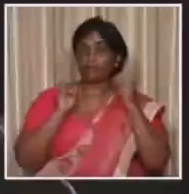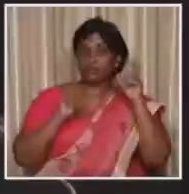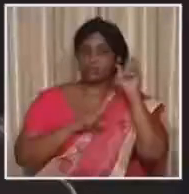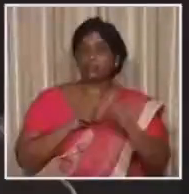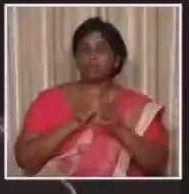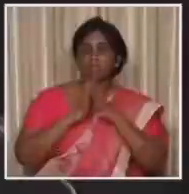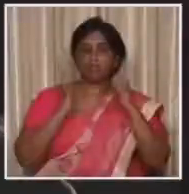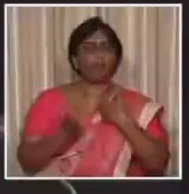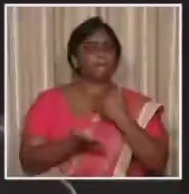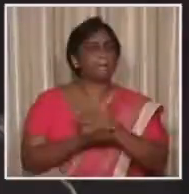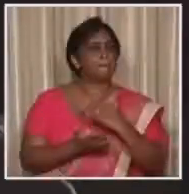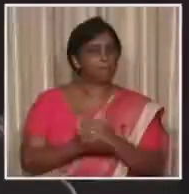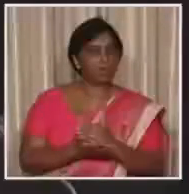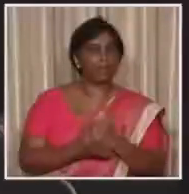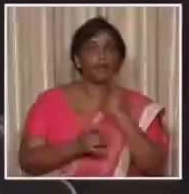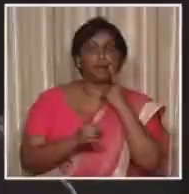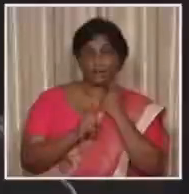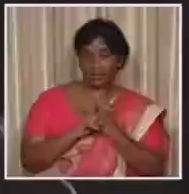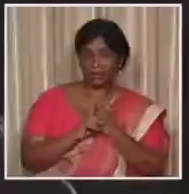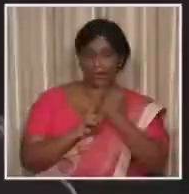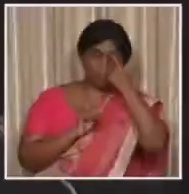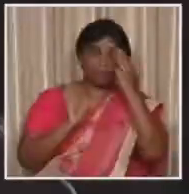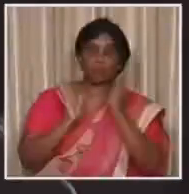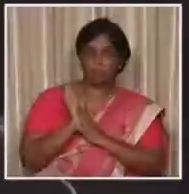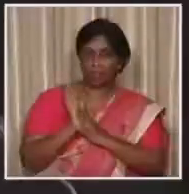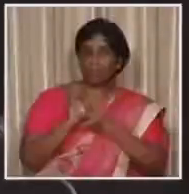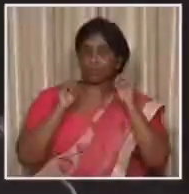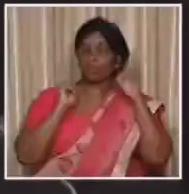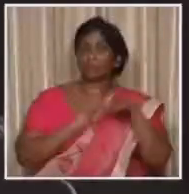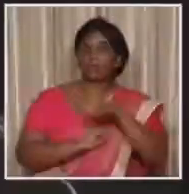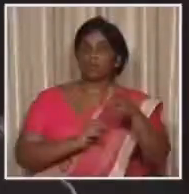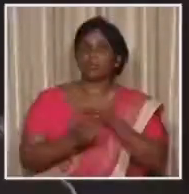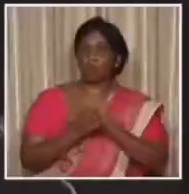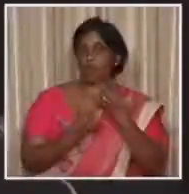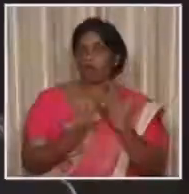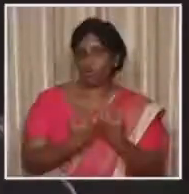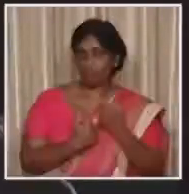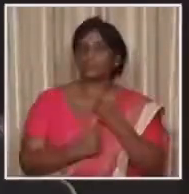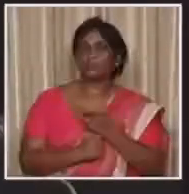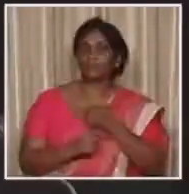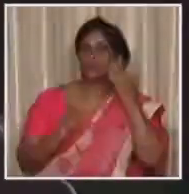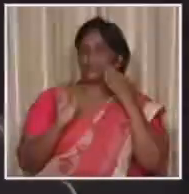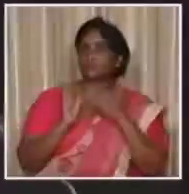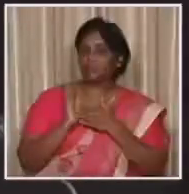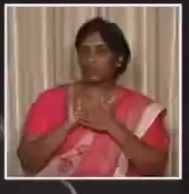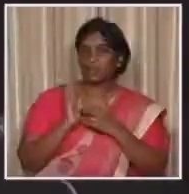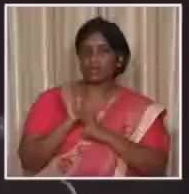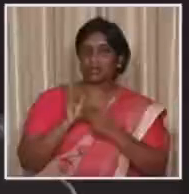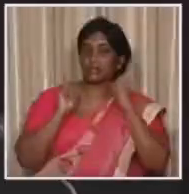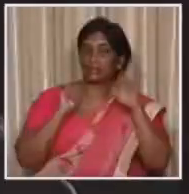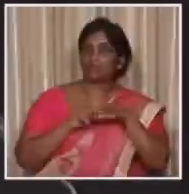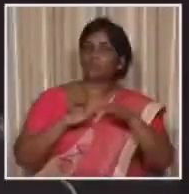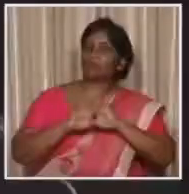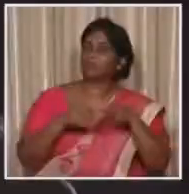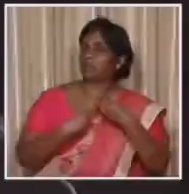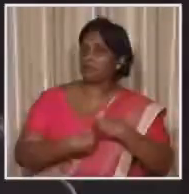Kanta, make Vishala Badawa, then Nurasaha, Matali, Apita Evagi Kridang and Avashai. මිතින් ඒ පිළිබඳව දැන් නන්දමිත ක්‍රීඩාංගනේ